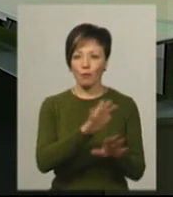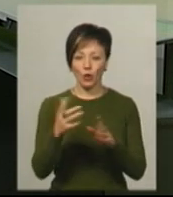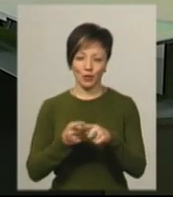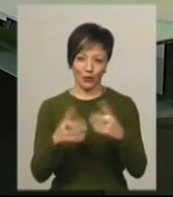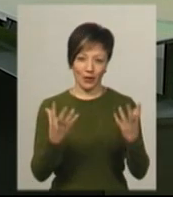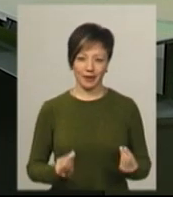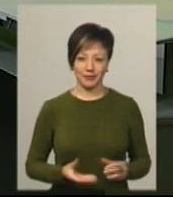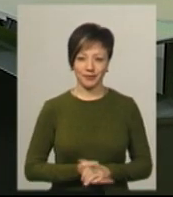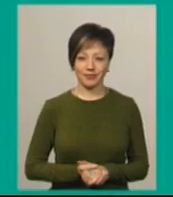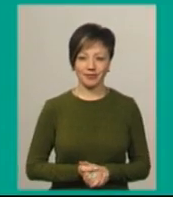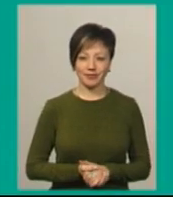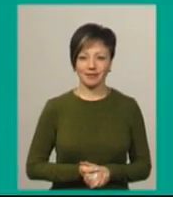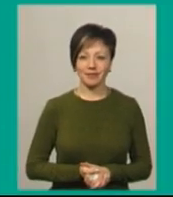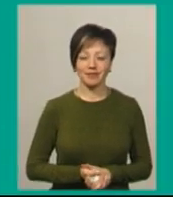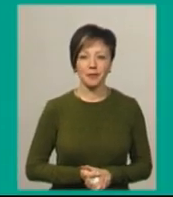дня.